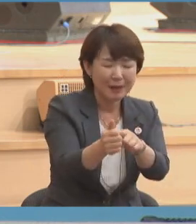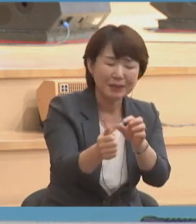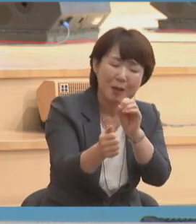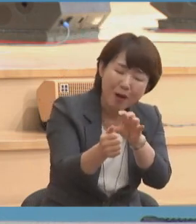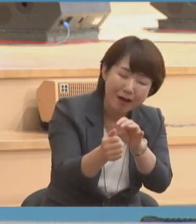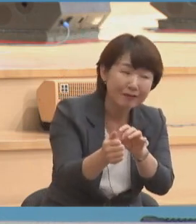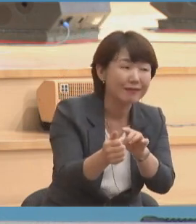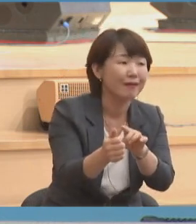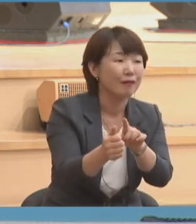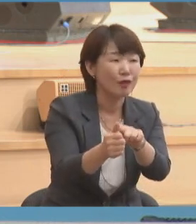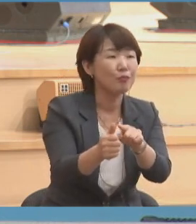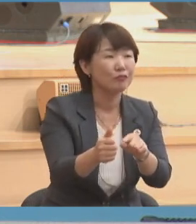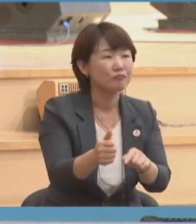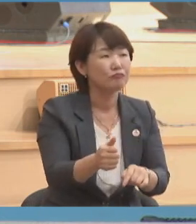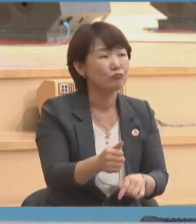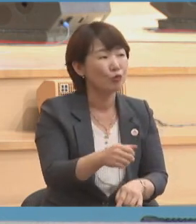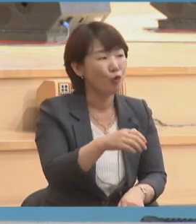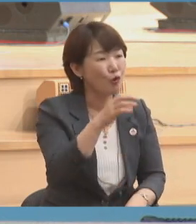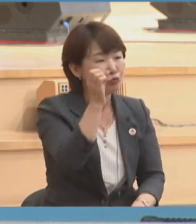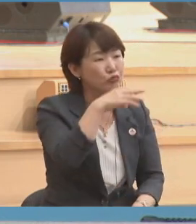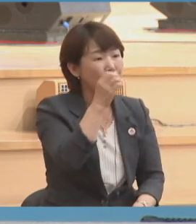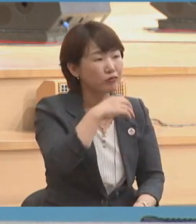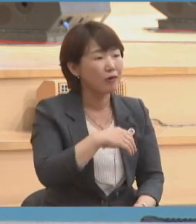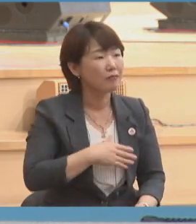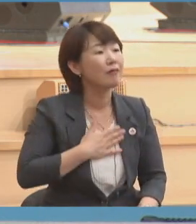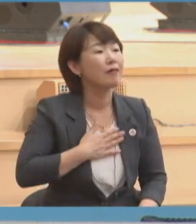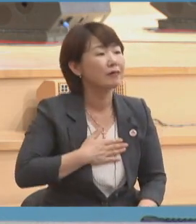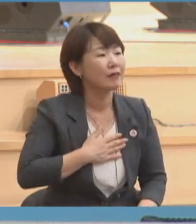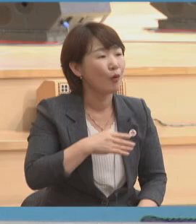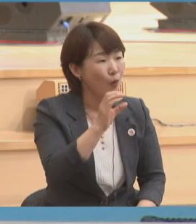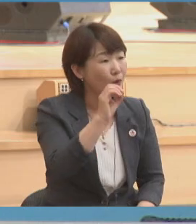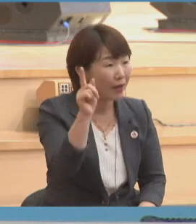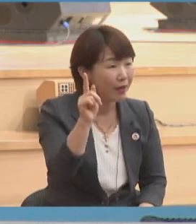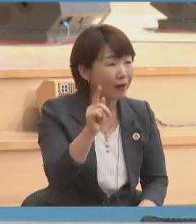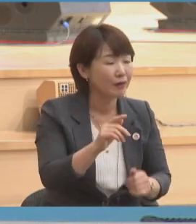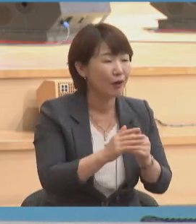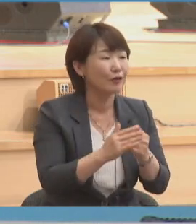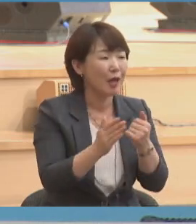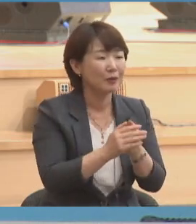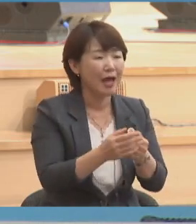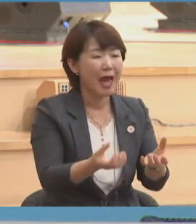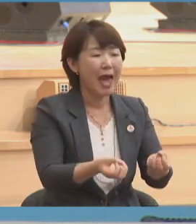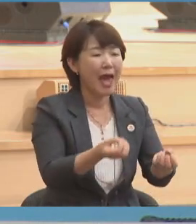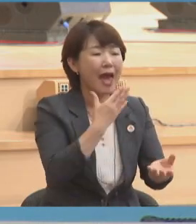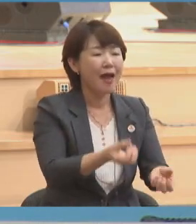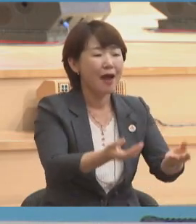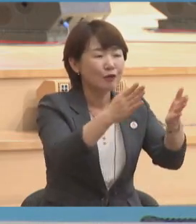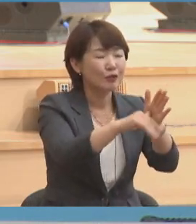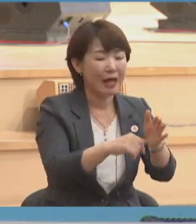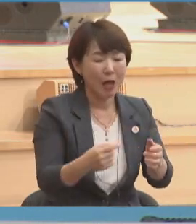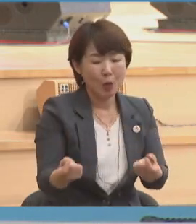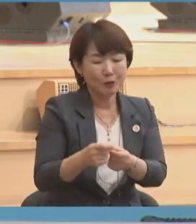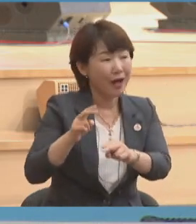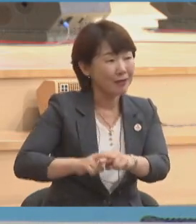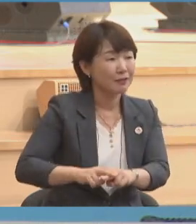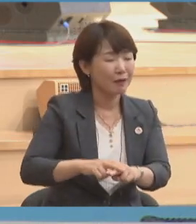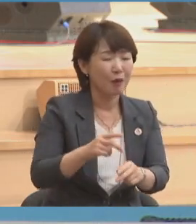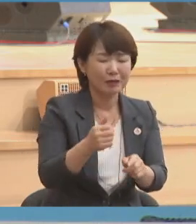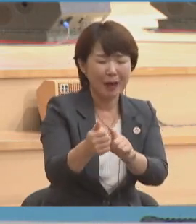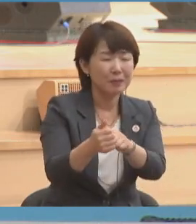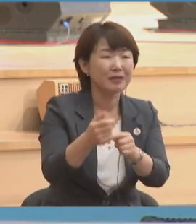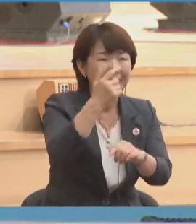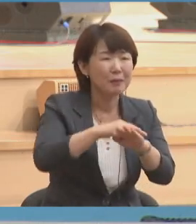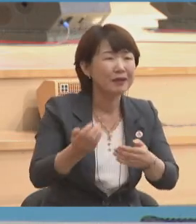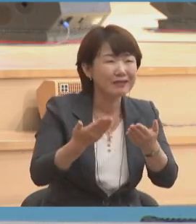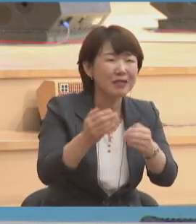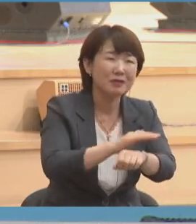했더니 남편이 그걸 또 들어줬대. 행축 때 옆자리에 앉았대. 뭐 남편이 예배를 잘 드린지